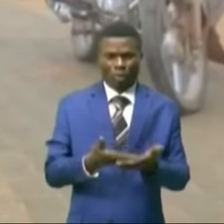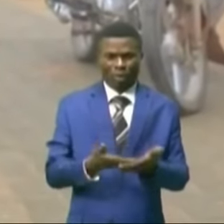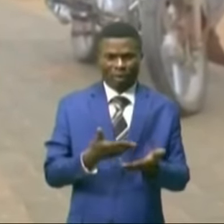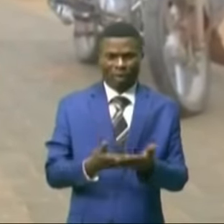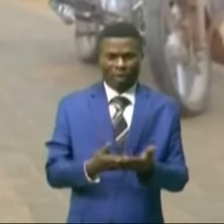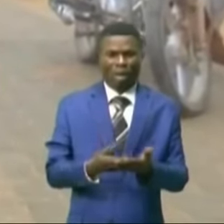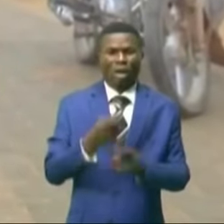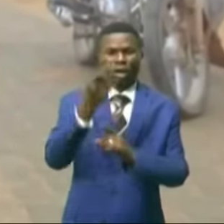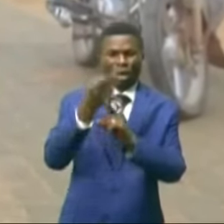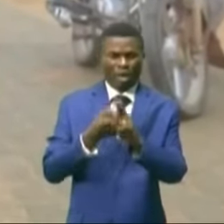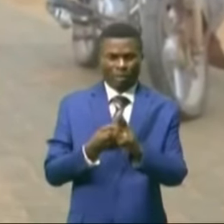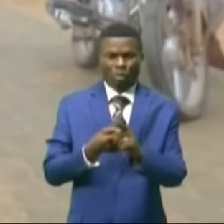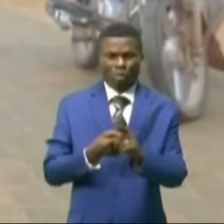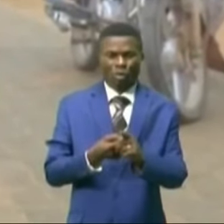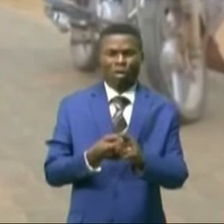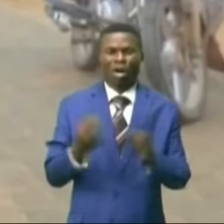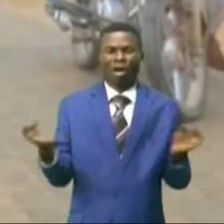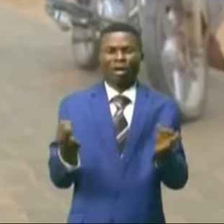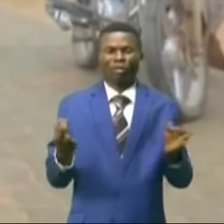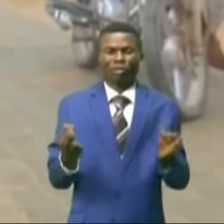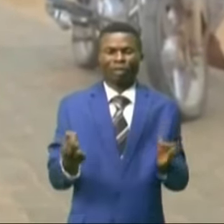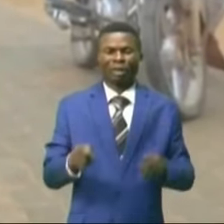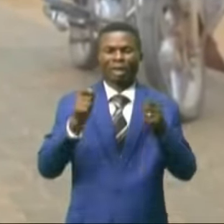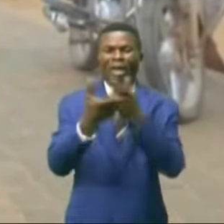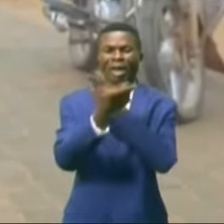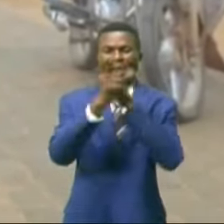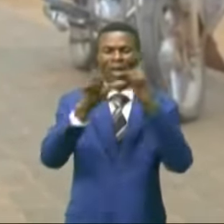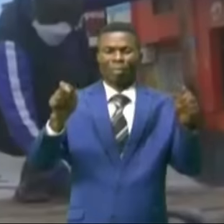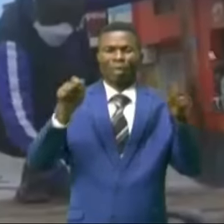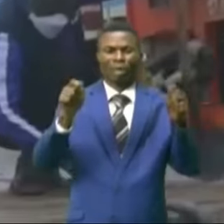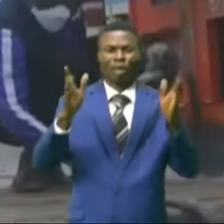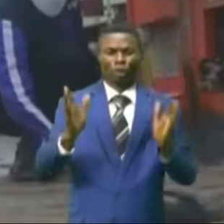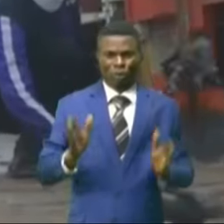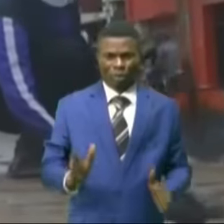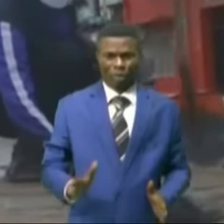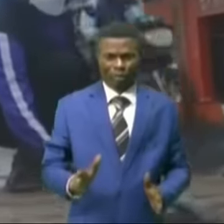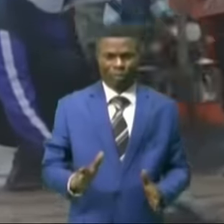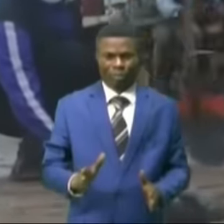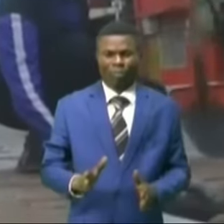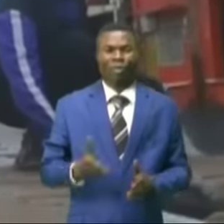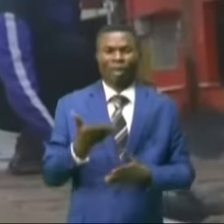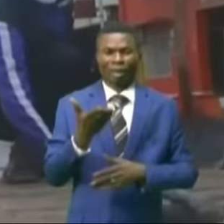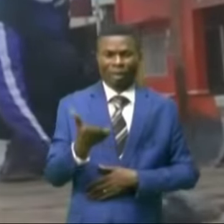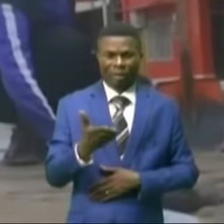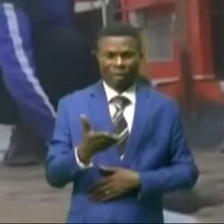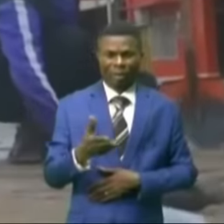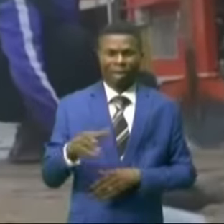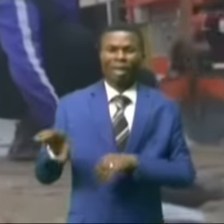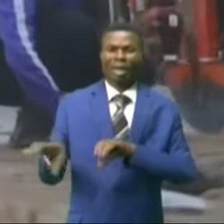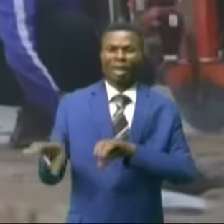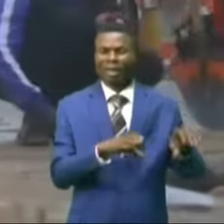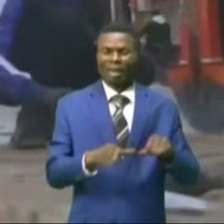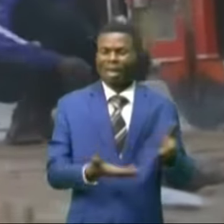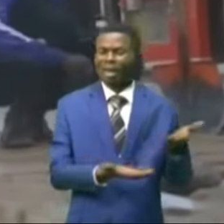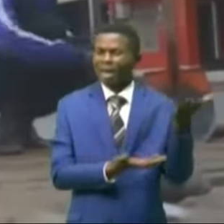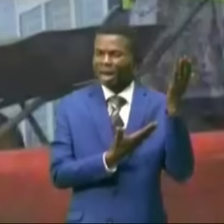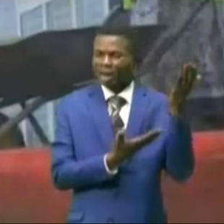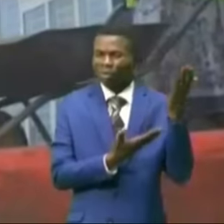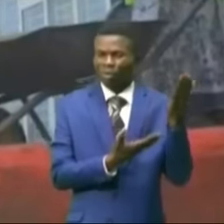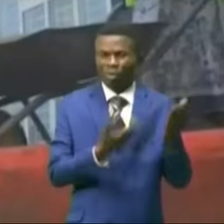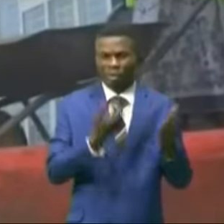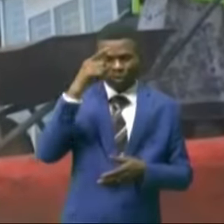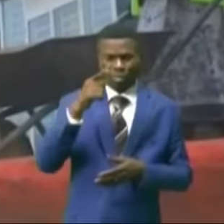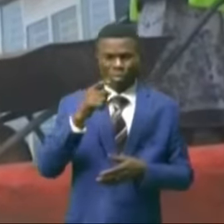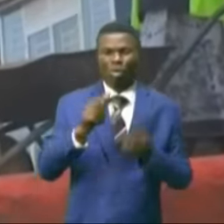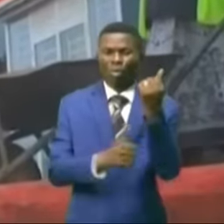mois, c'est au mois de la liberté de la presse. Notons que deux actions caritatives en faveur de